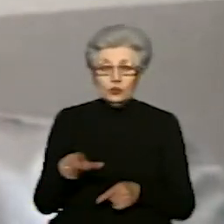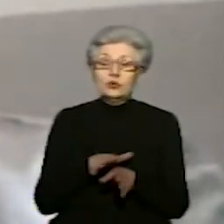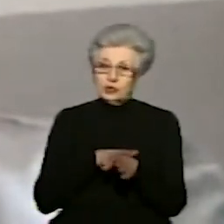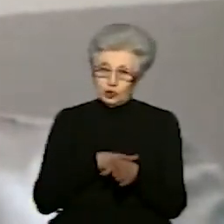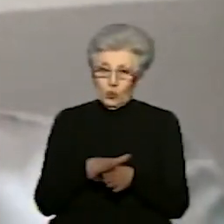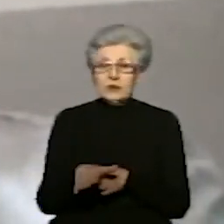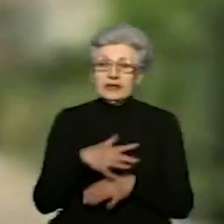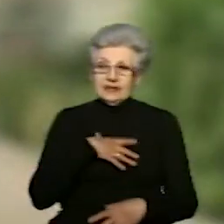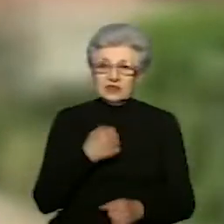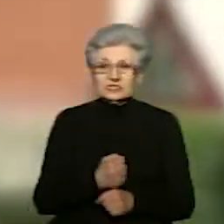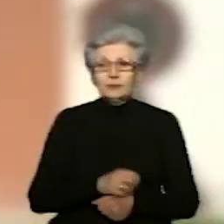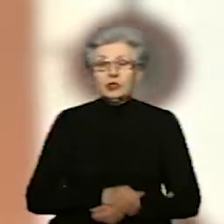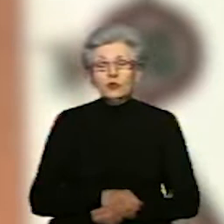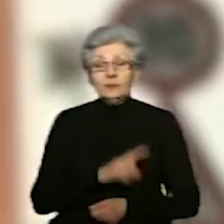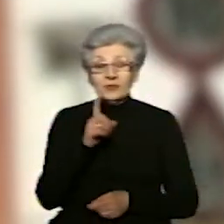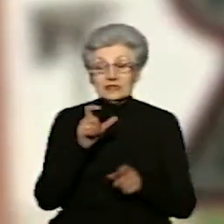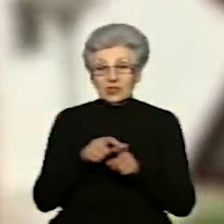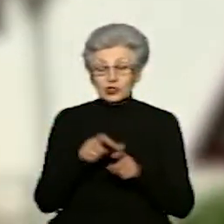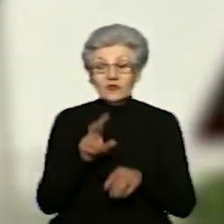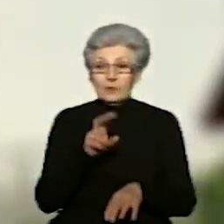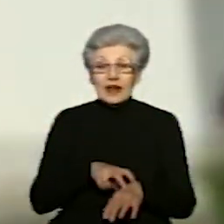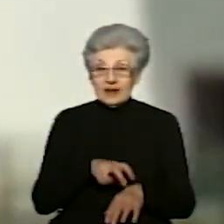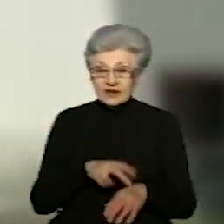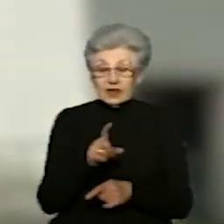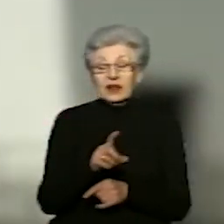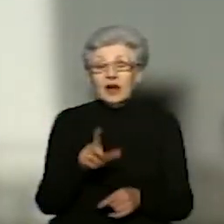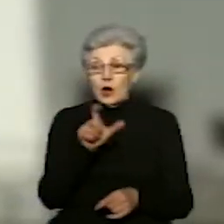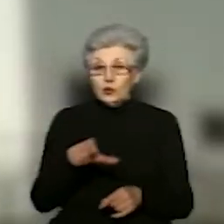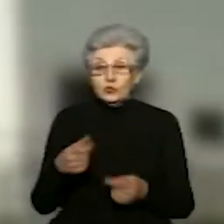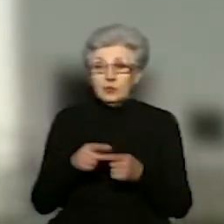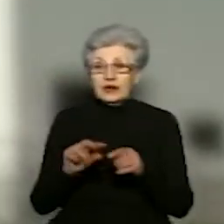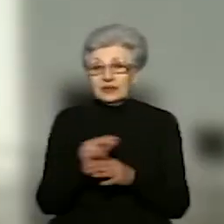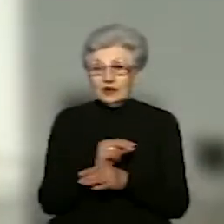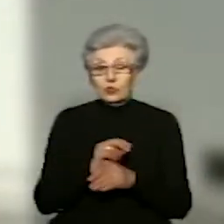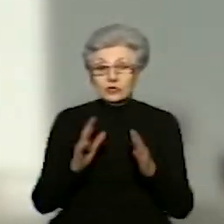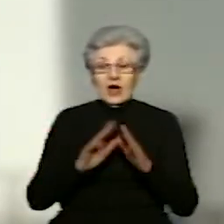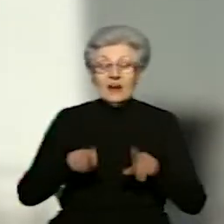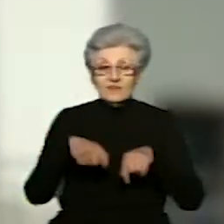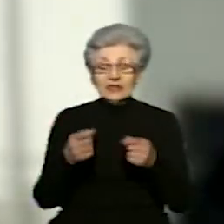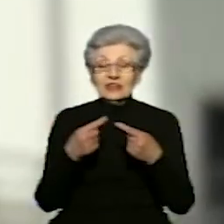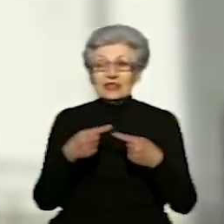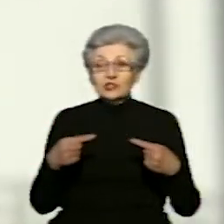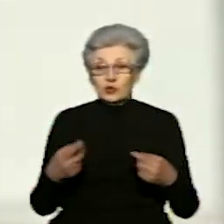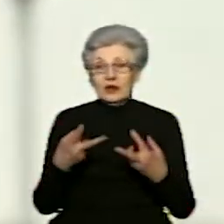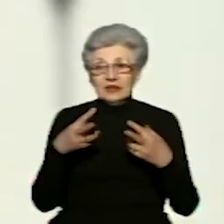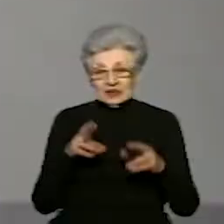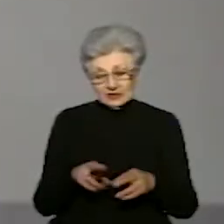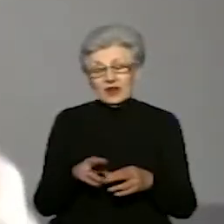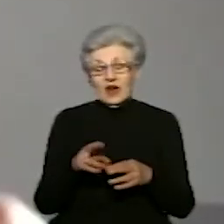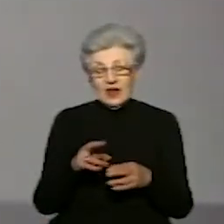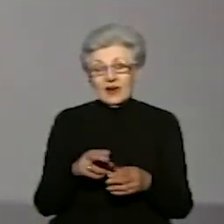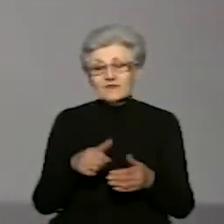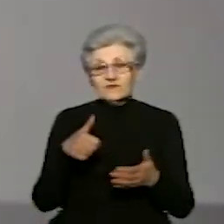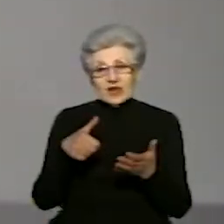досить дисципліновані. За словами лікарки, пацієнтам, які лікуються вдома, видали інструменти для вимірювання кисню в крові.